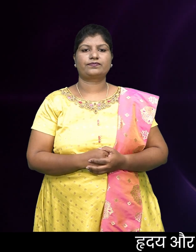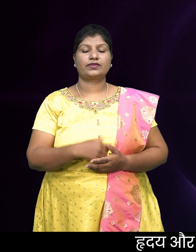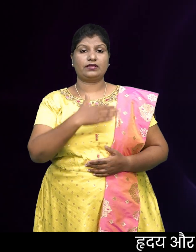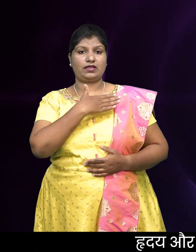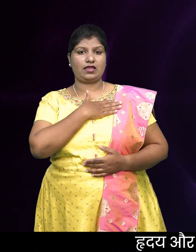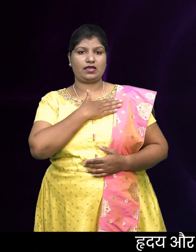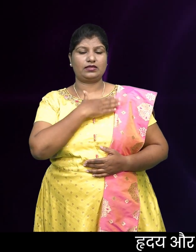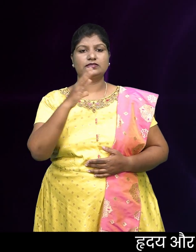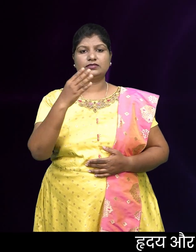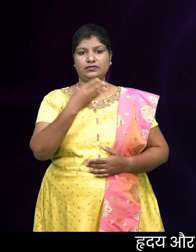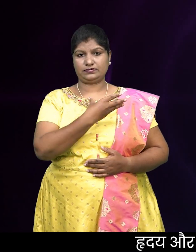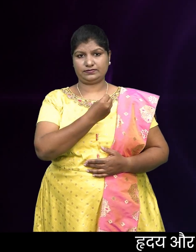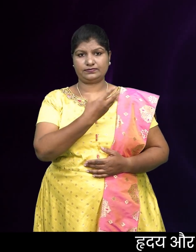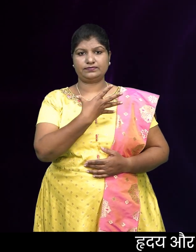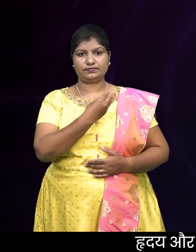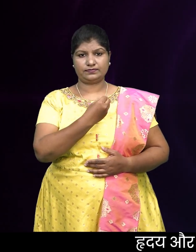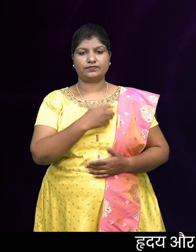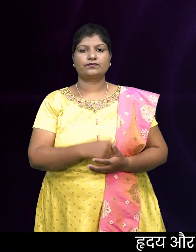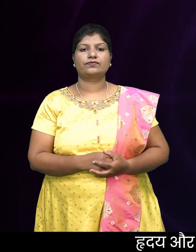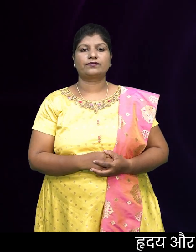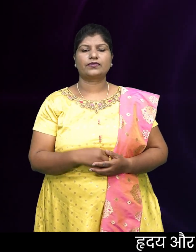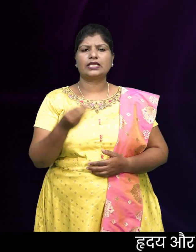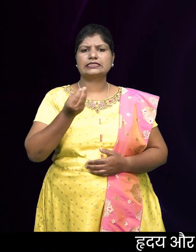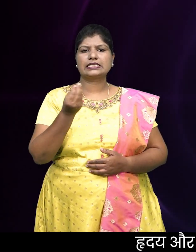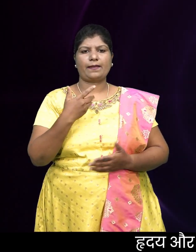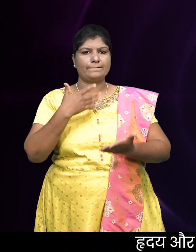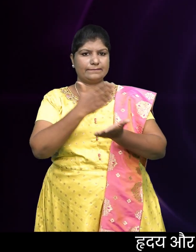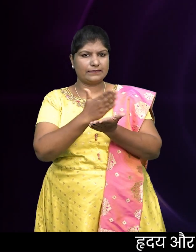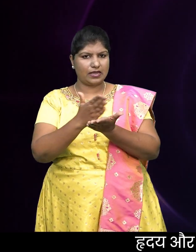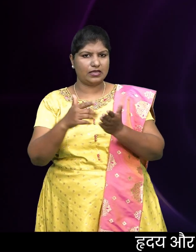हृदय और यकृत के कुछ हिस्से की रक्षा करता है।